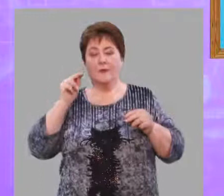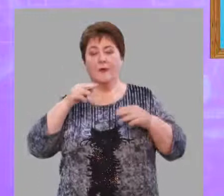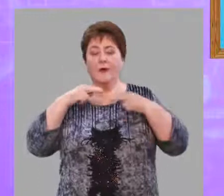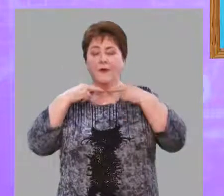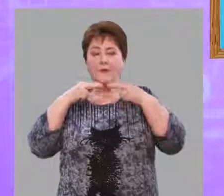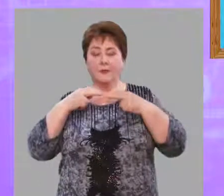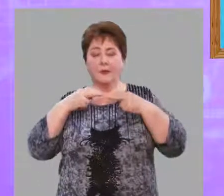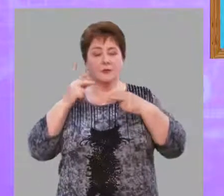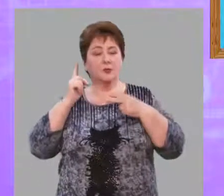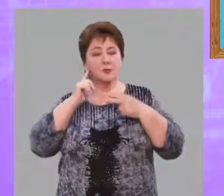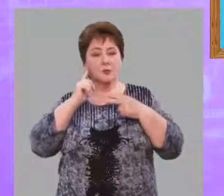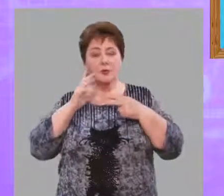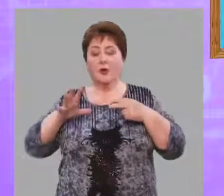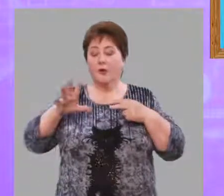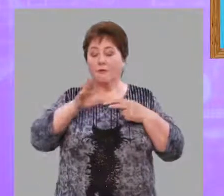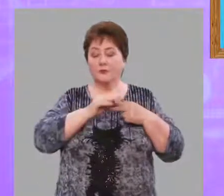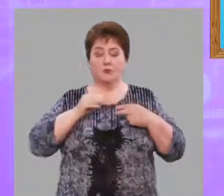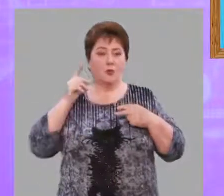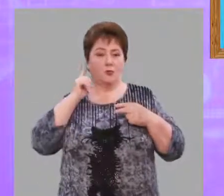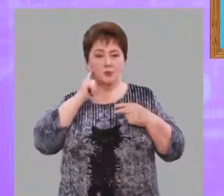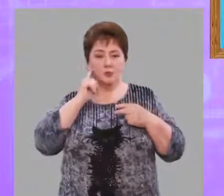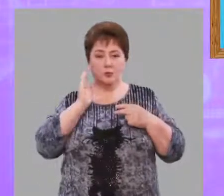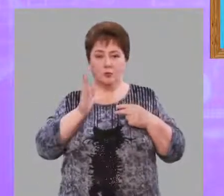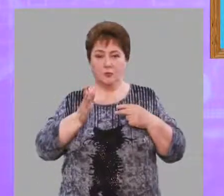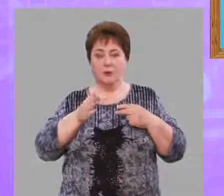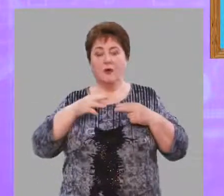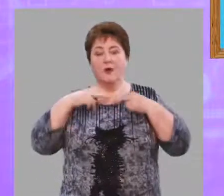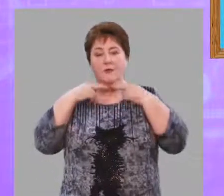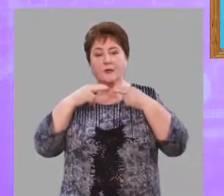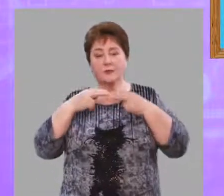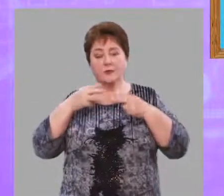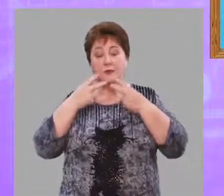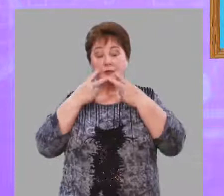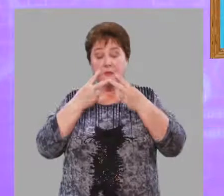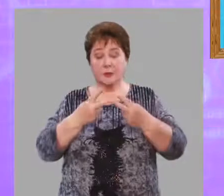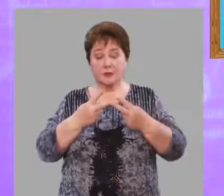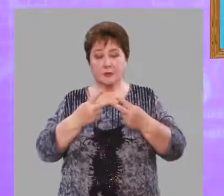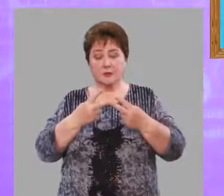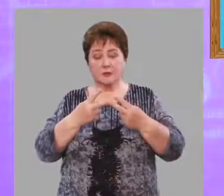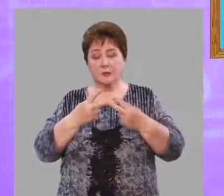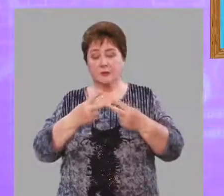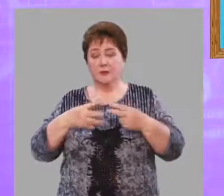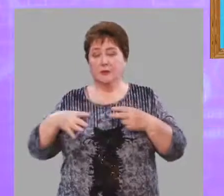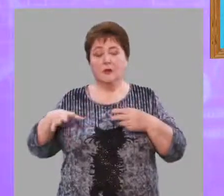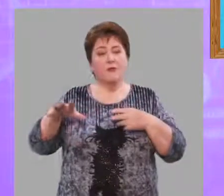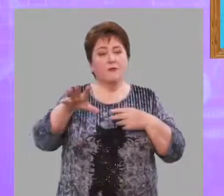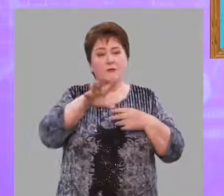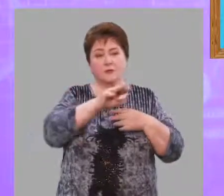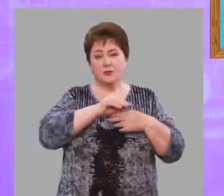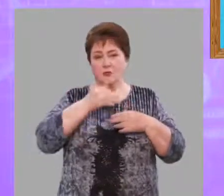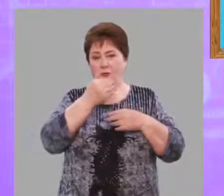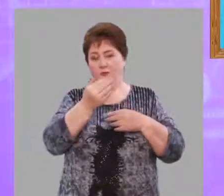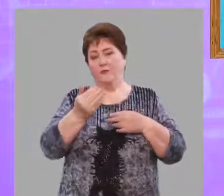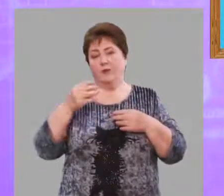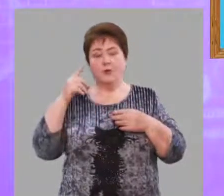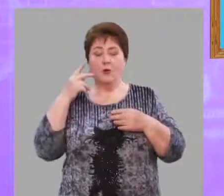Внимательно слушайте и все услышите. Внимательно смотрите. И вы все